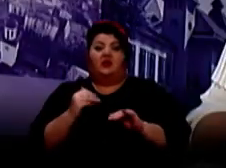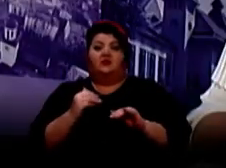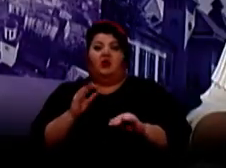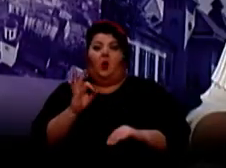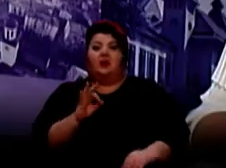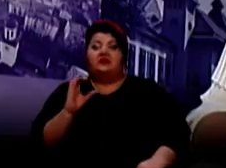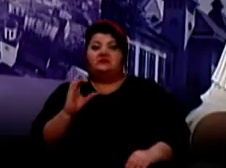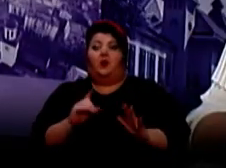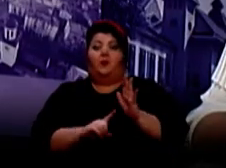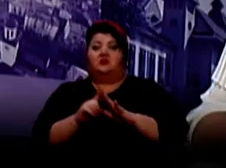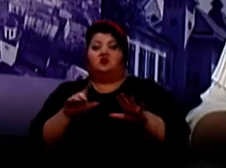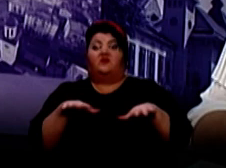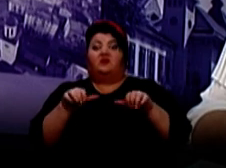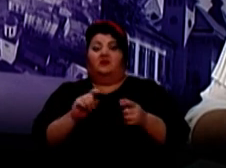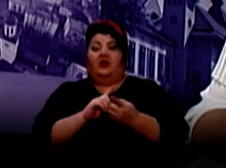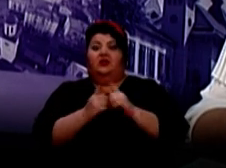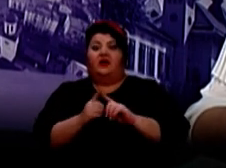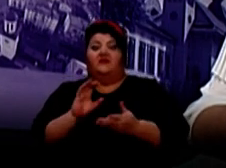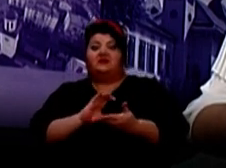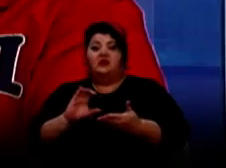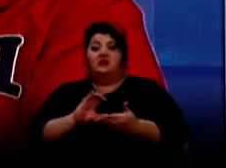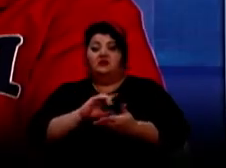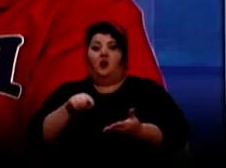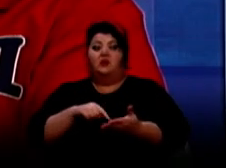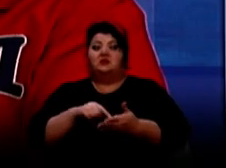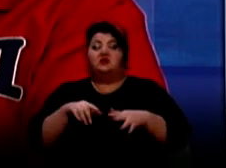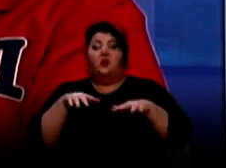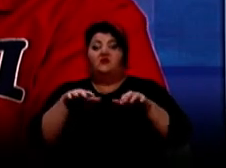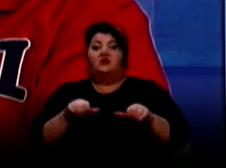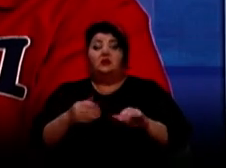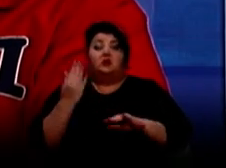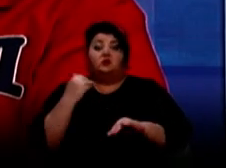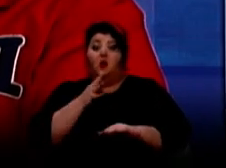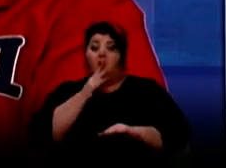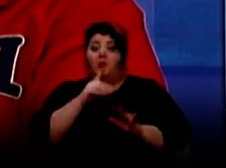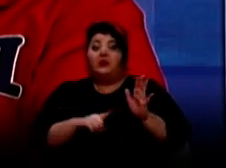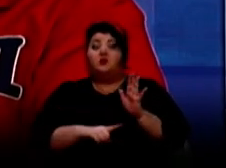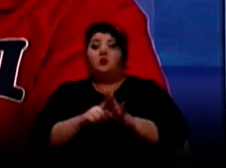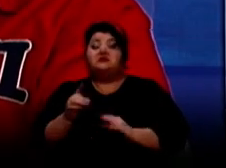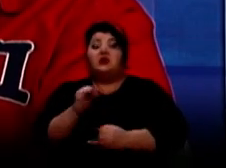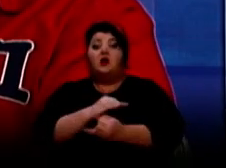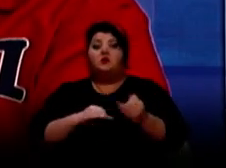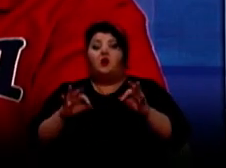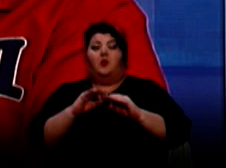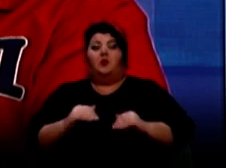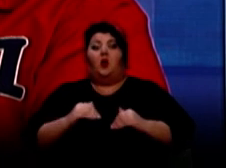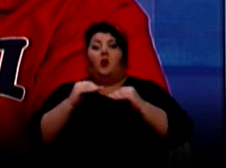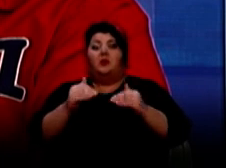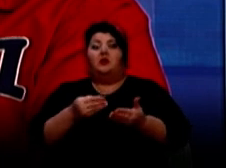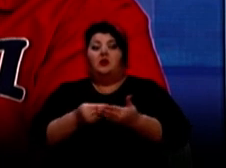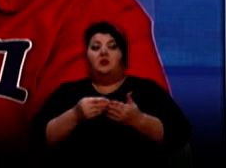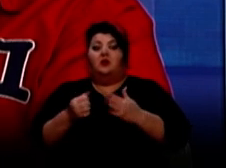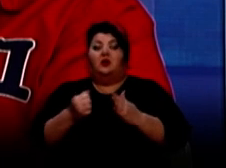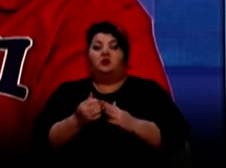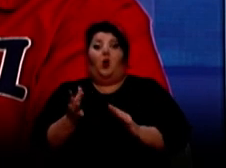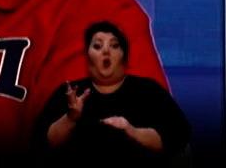влади і став секретарем міської ради. З того моменту, з самого моменту пішли розмови про підняття тарифу до 5 гривень та